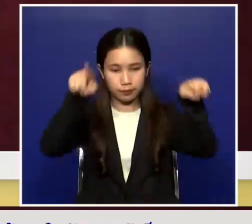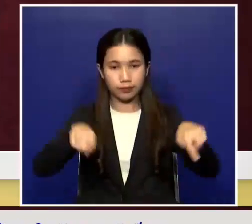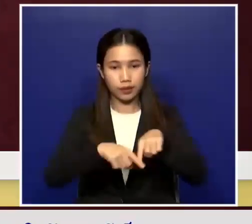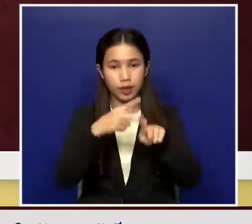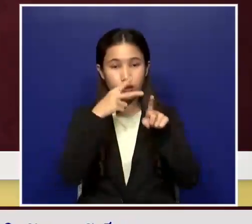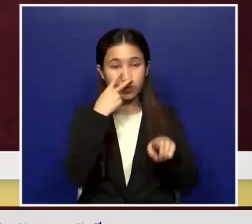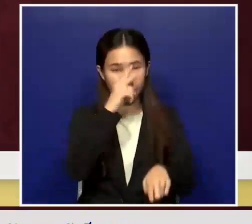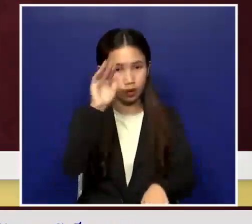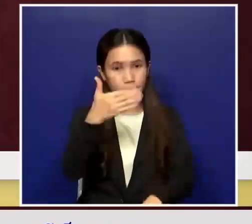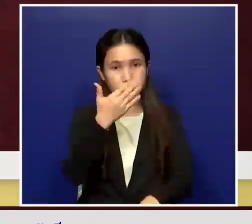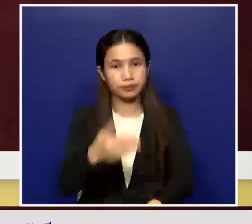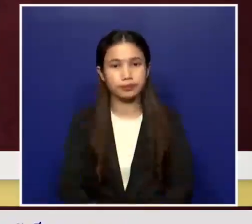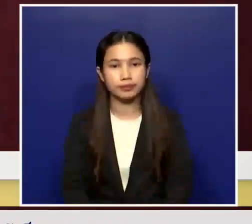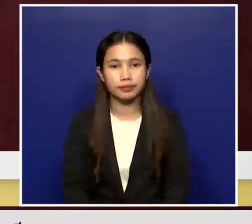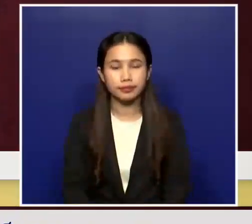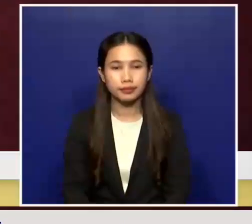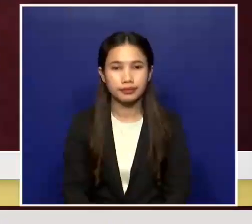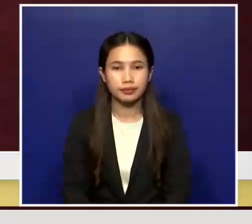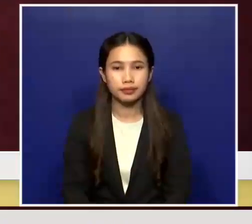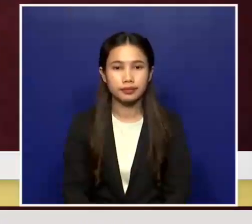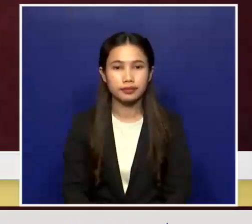ว์โอ้โห